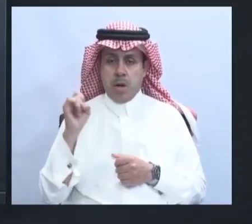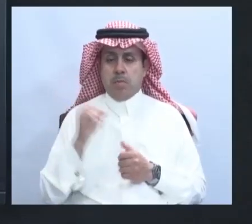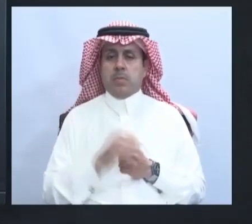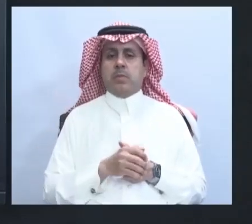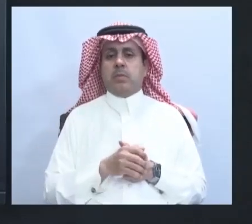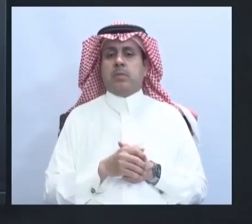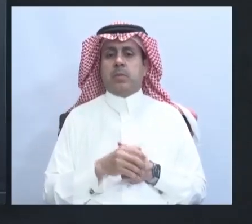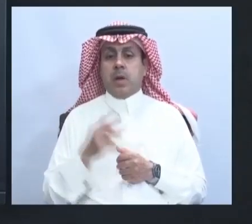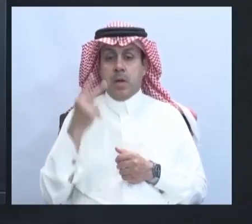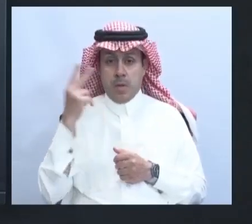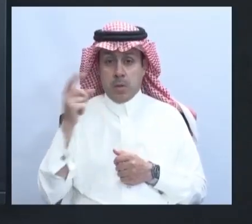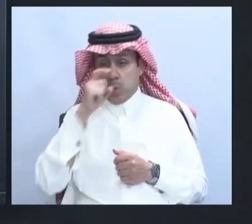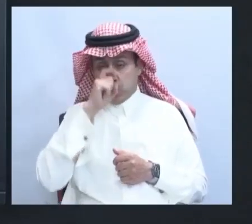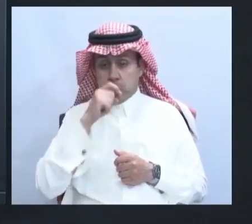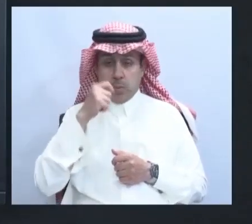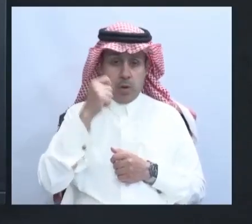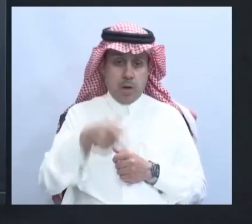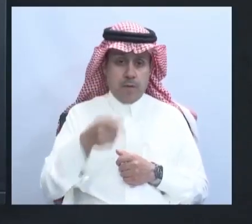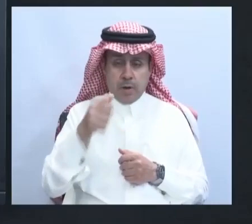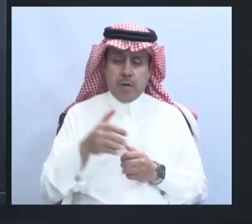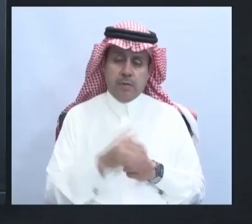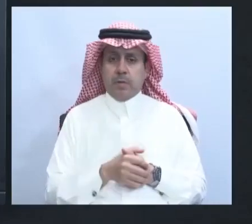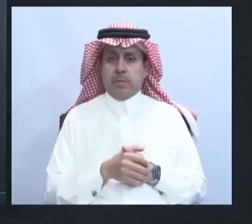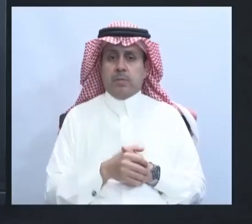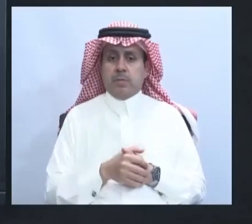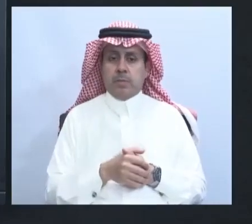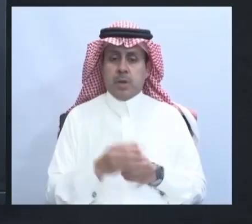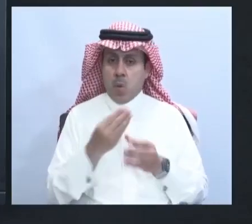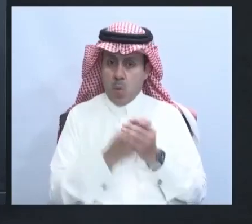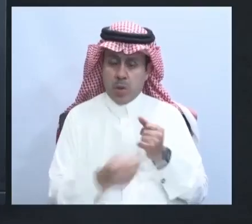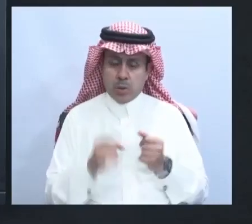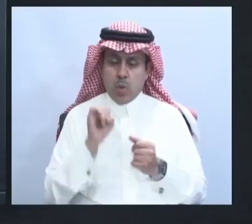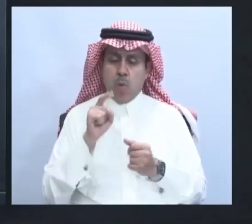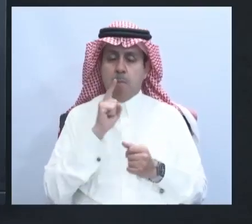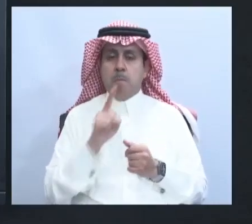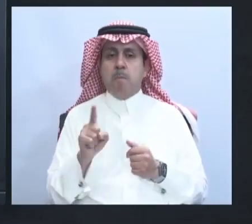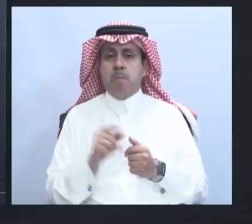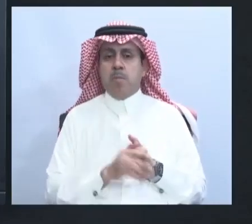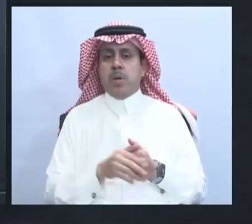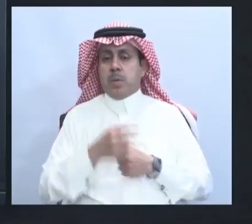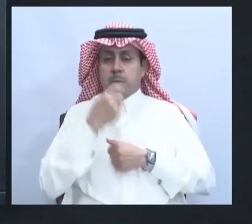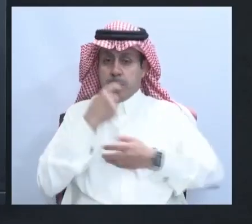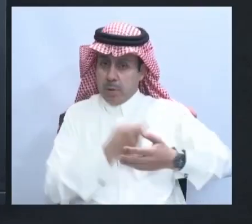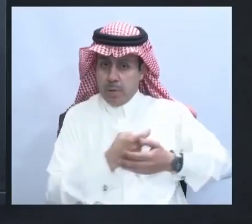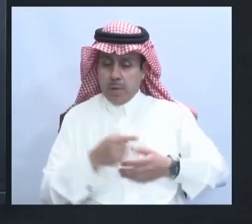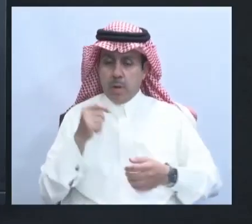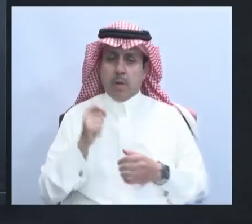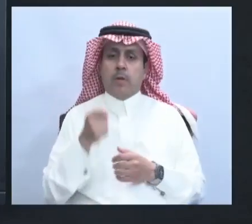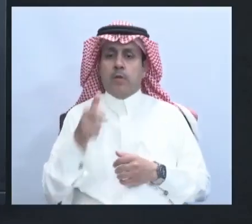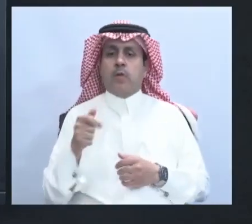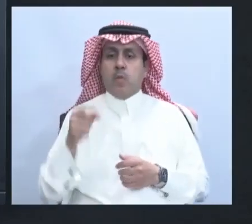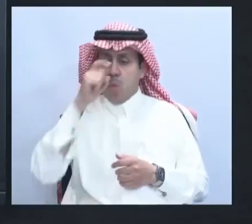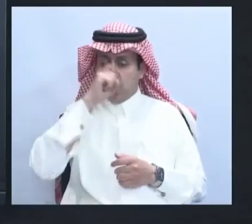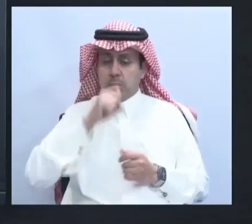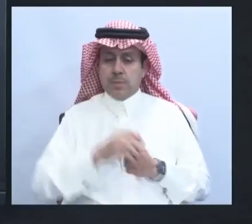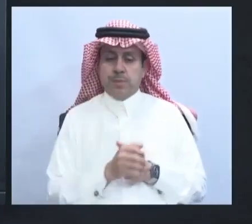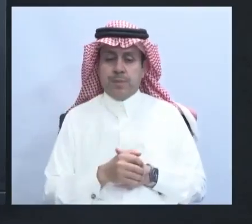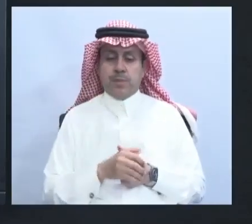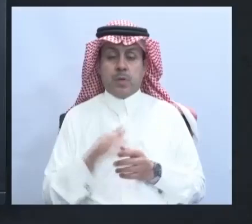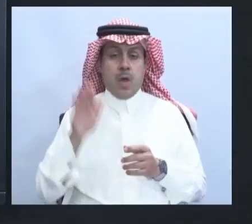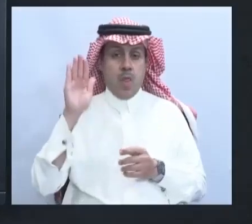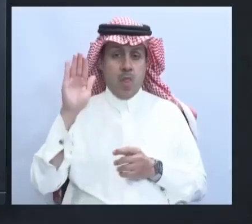الثاني وجوب النفقه عليه لامه من الرضاعه هل هذا يثبت او لا يثبت